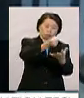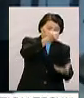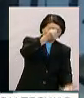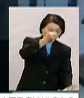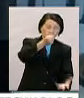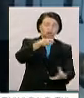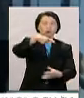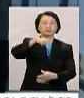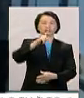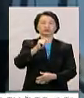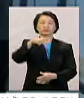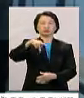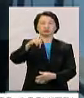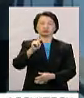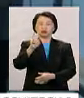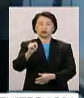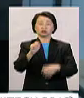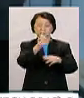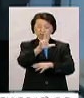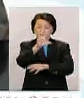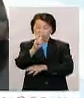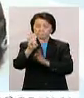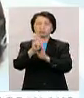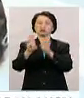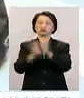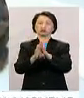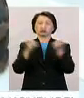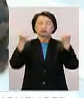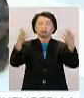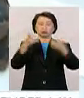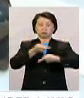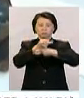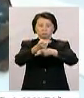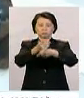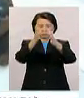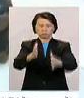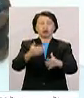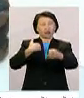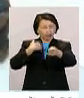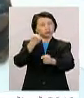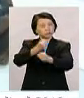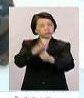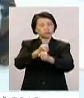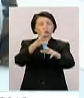PTPTN menjangkau sehingga RM36 bilion. Kebanyakan daripada peminjam mempunyai pekerjaan dan